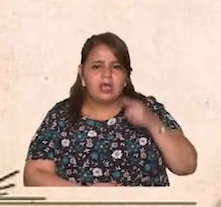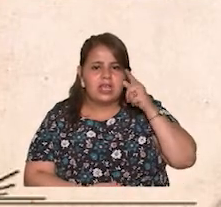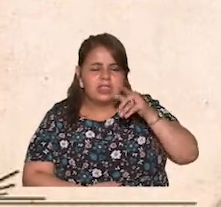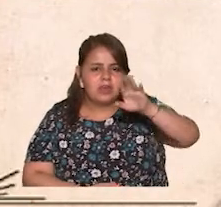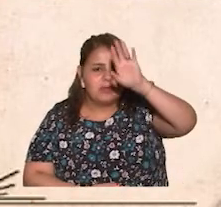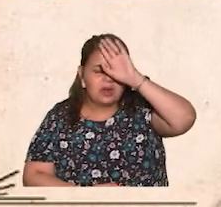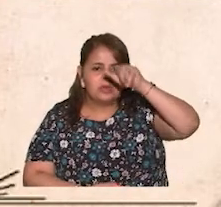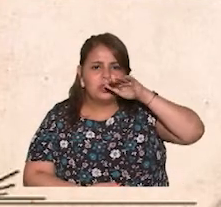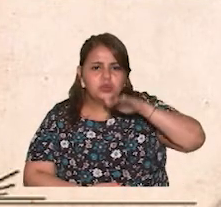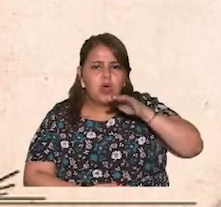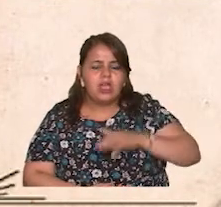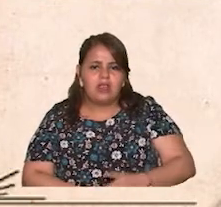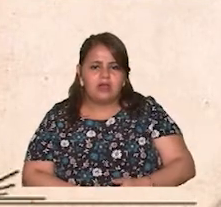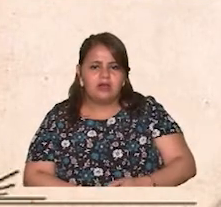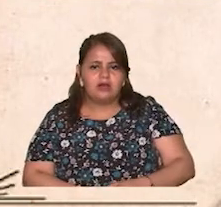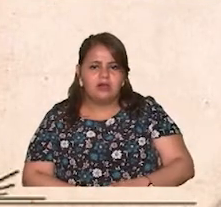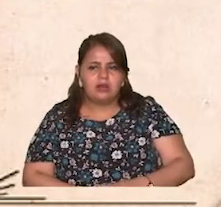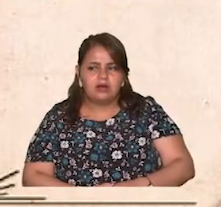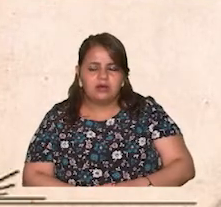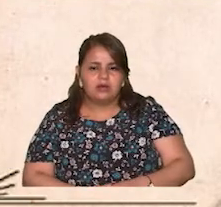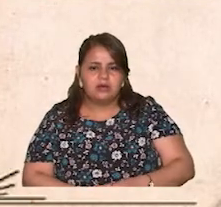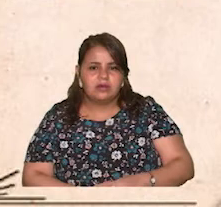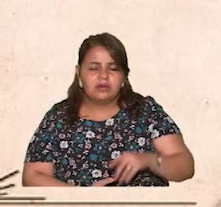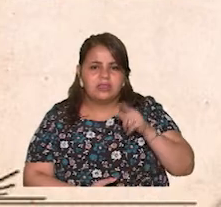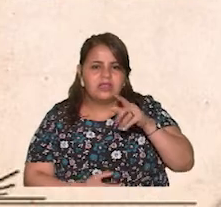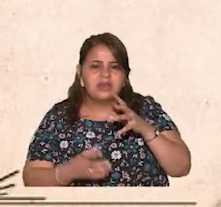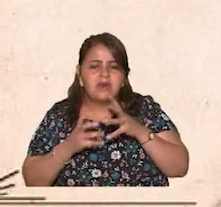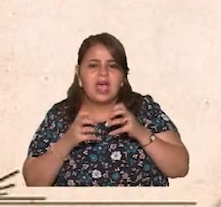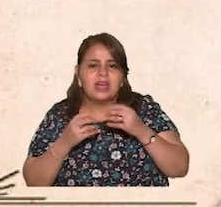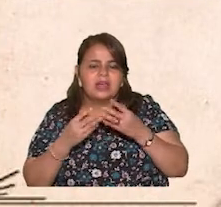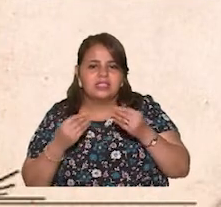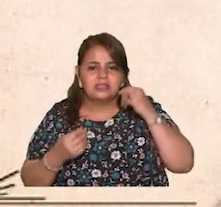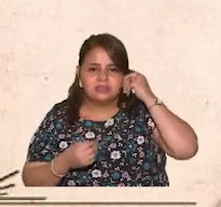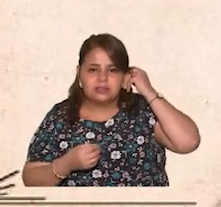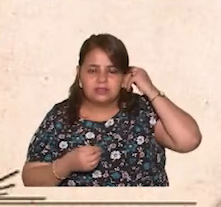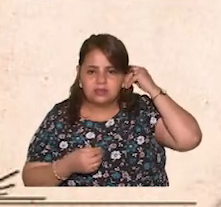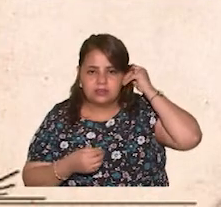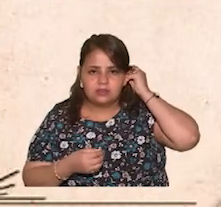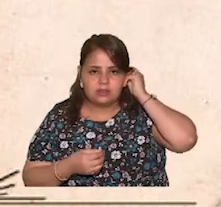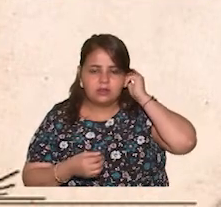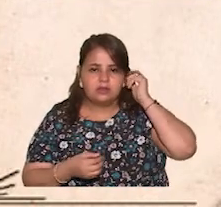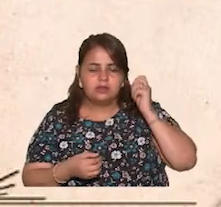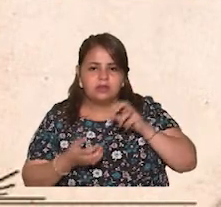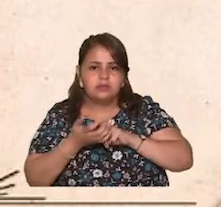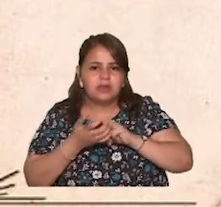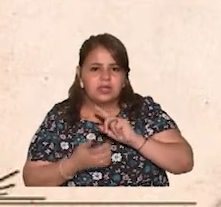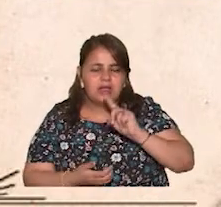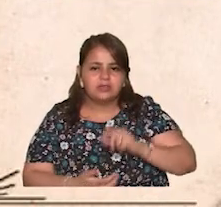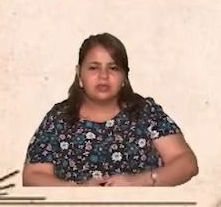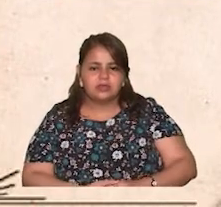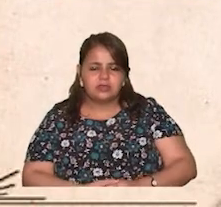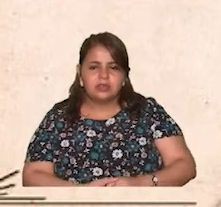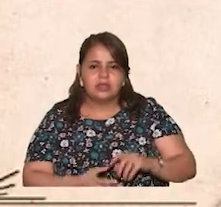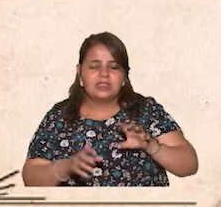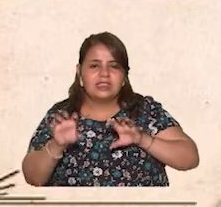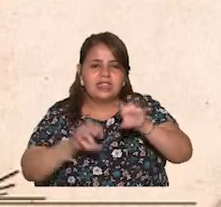صغير، اتحمل المسؤوليه. من ليها معاني كثير مهمه، يعني مثلا كن راجل ما تخافش. مثلا